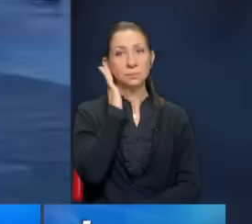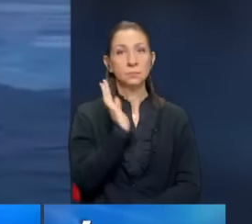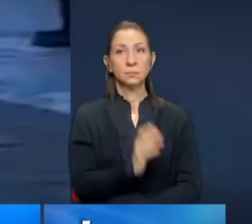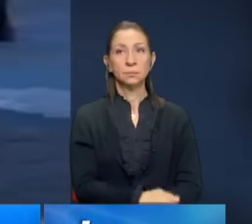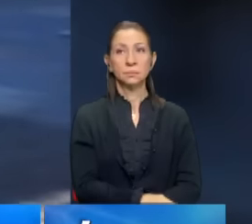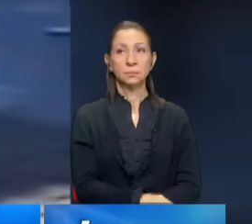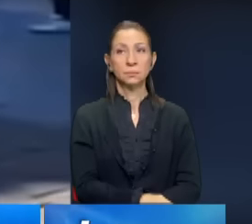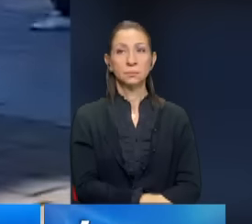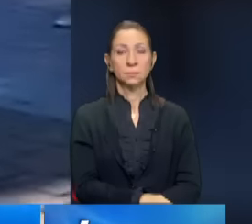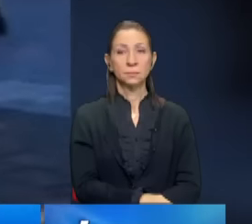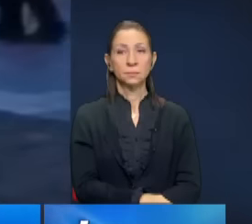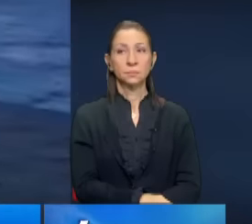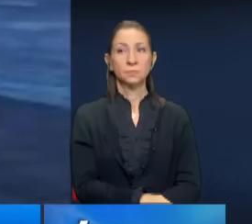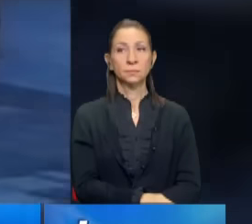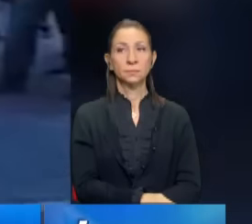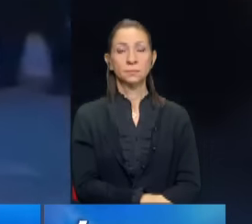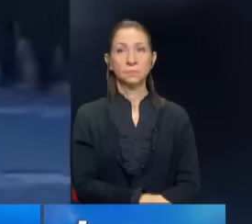başlangıçtır.